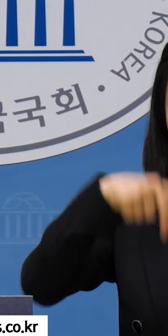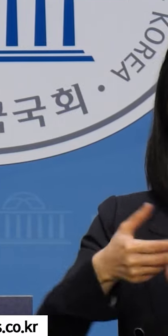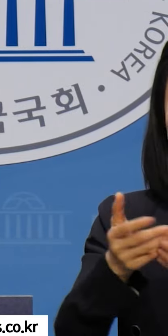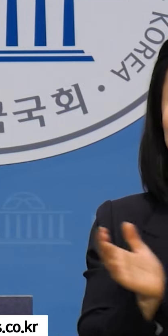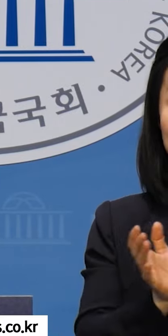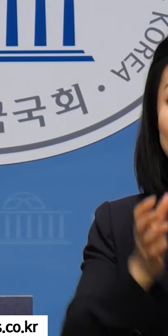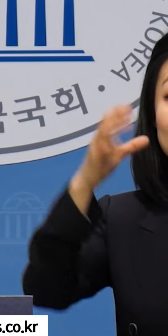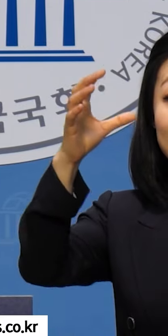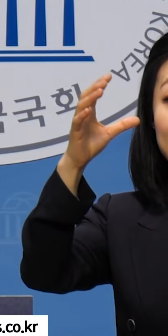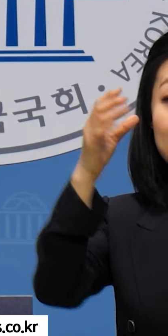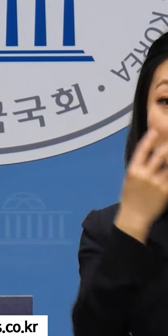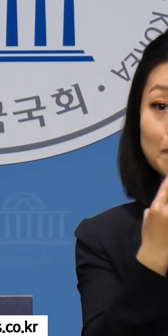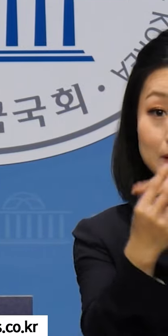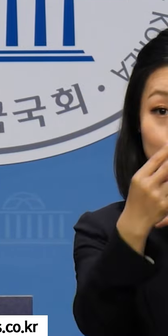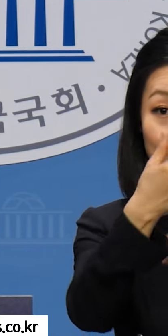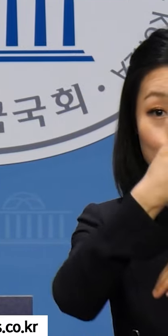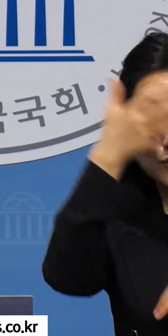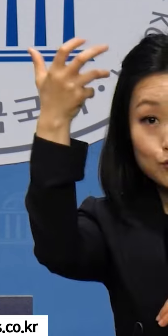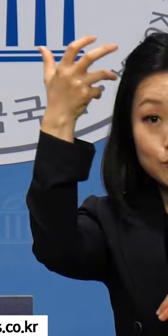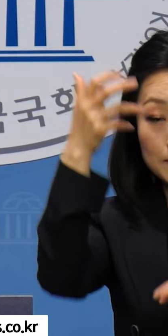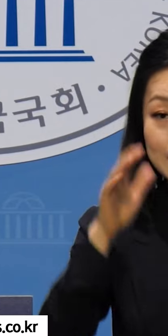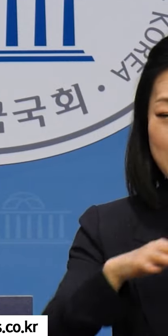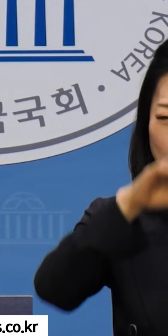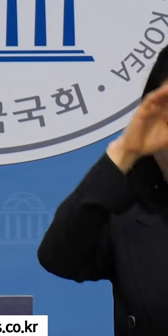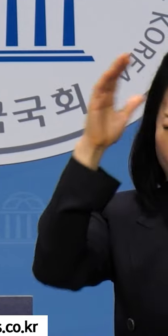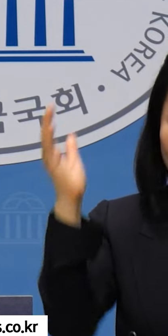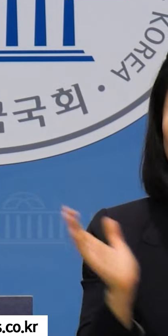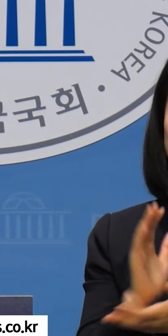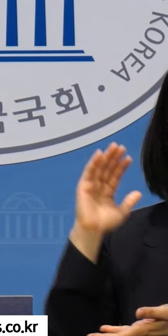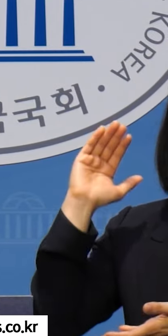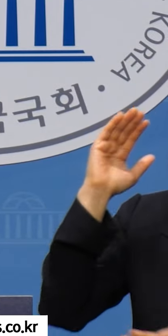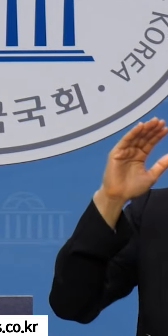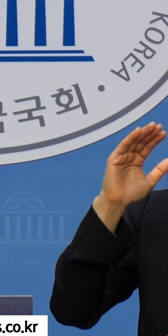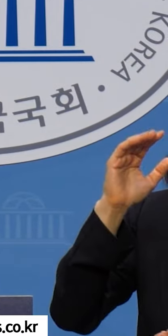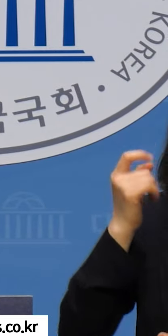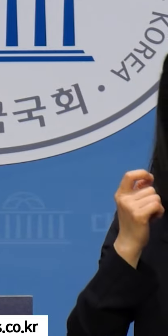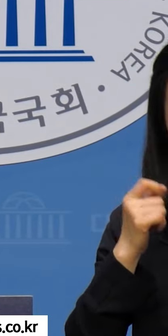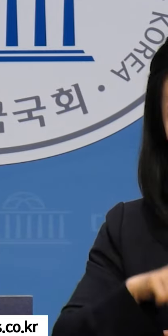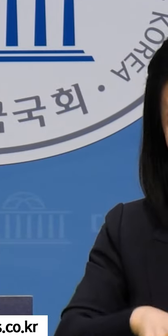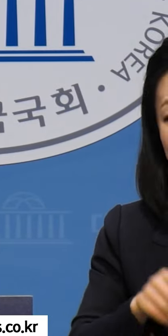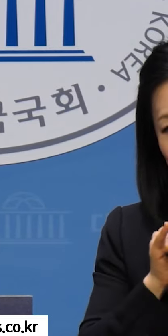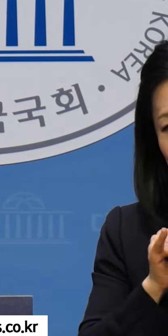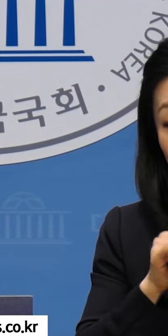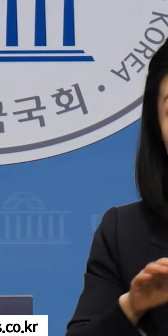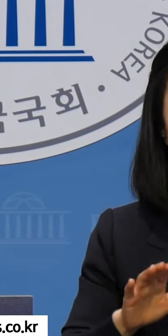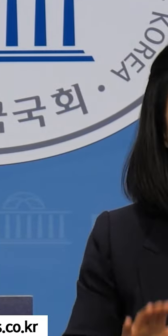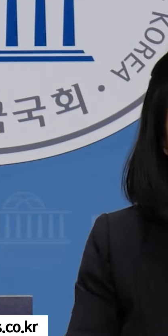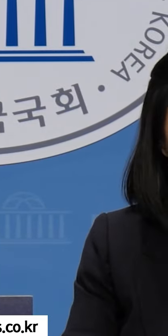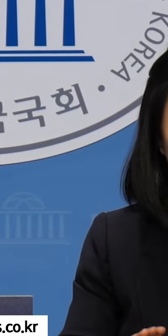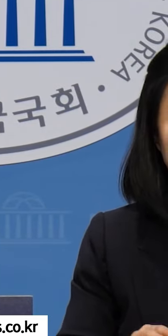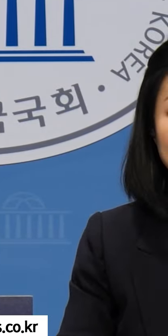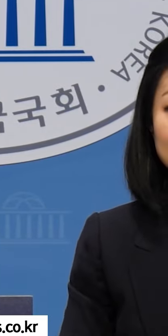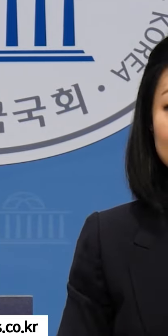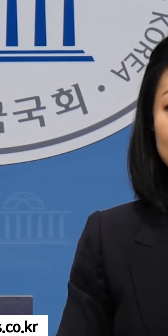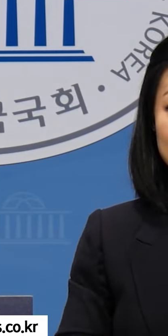나라의 구체적인 모습은이 자리에서 모두 말씀드리기는 무리가 있습니다 오늘은 강론의 주요